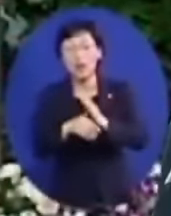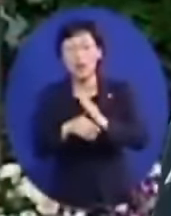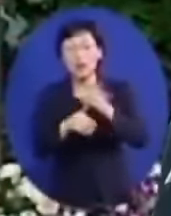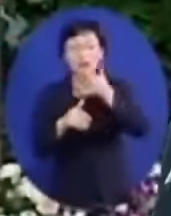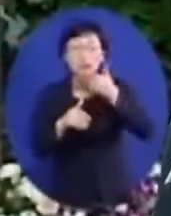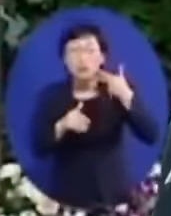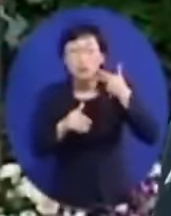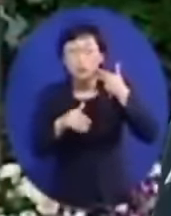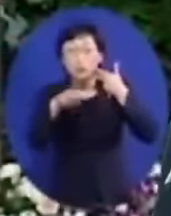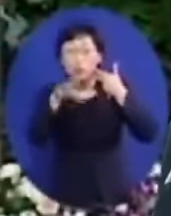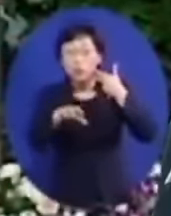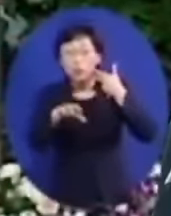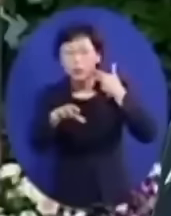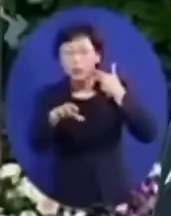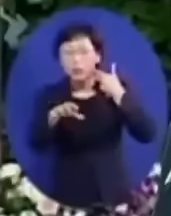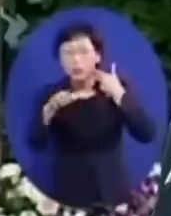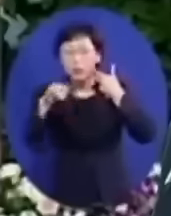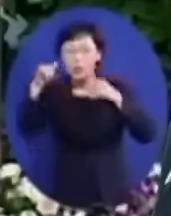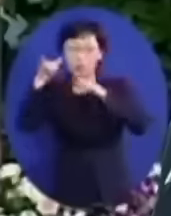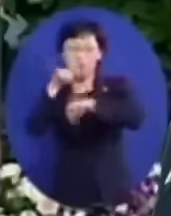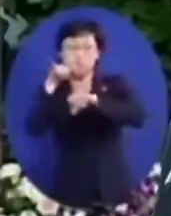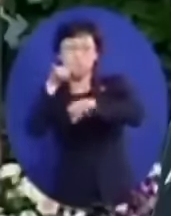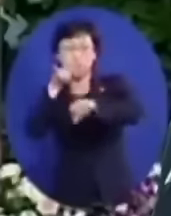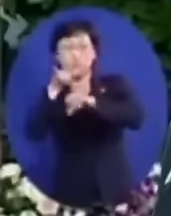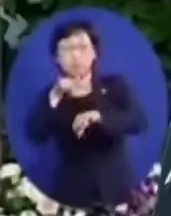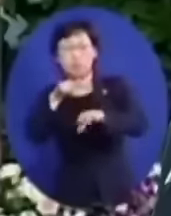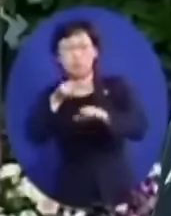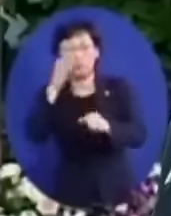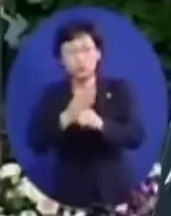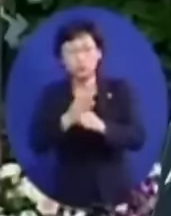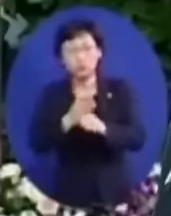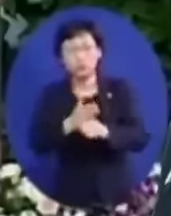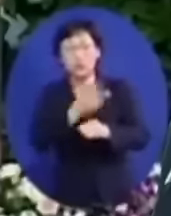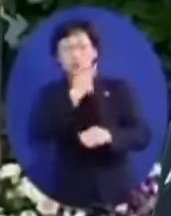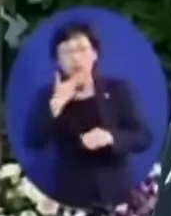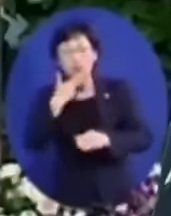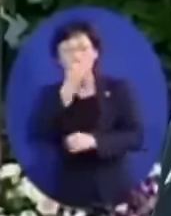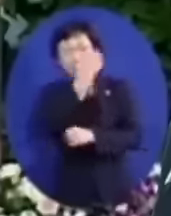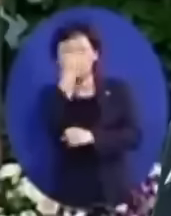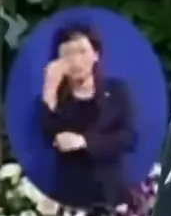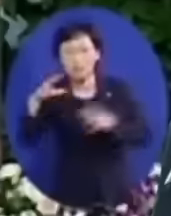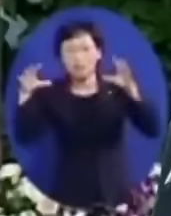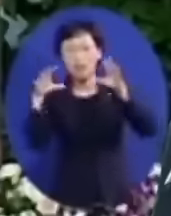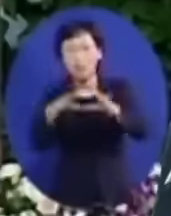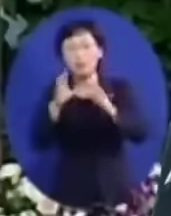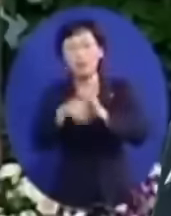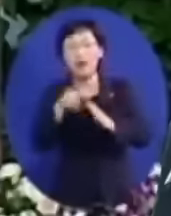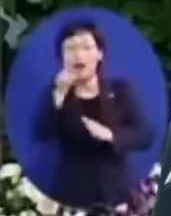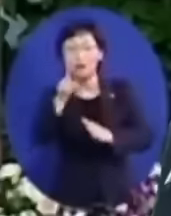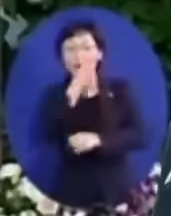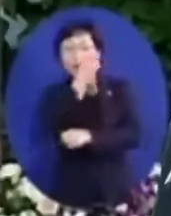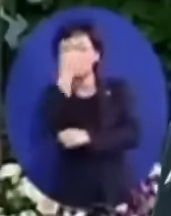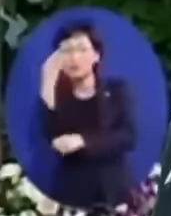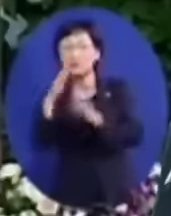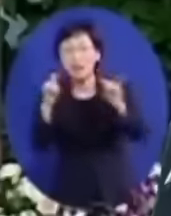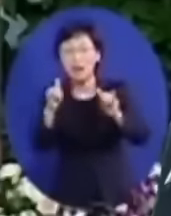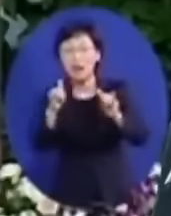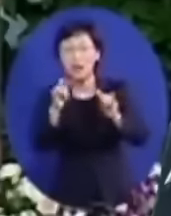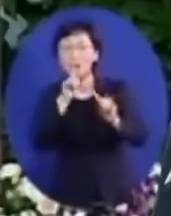받았습니다. 다음 런던의 모든 언론계 기자들이 한자리에 모였을 때 한 기자가 이런 제안을